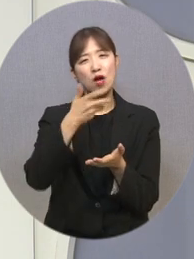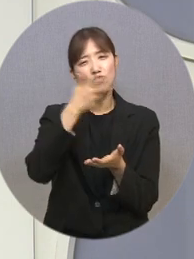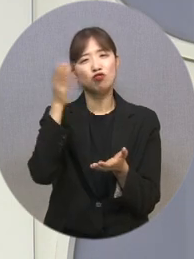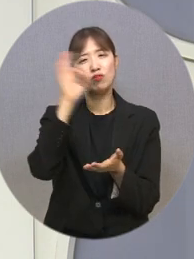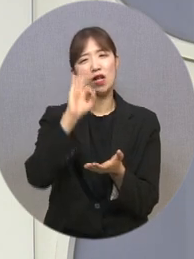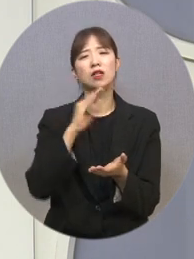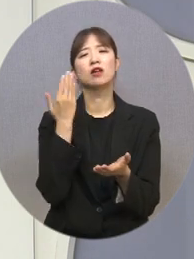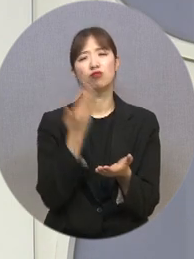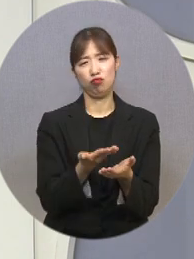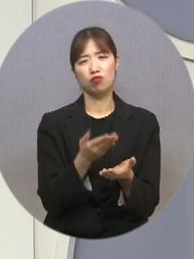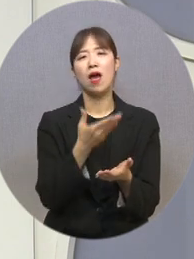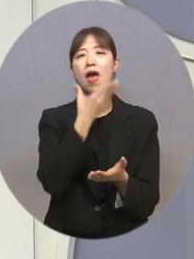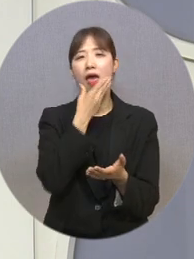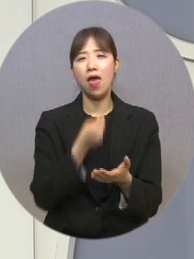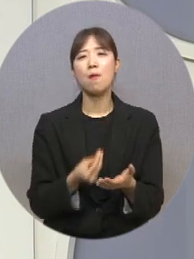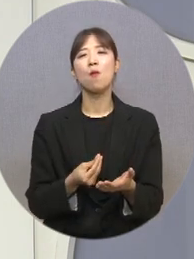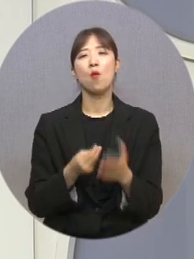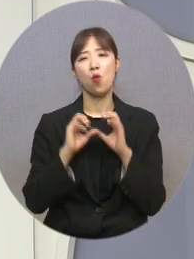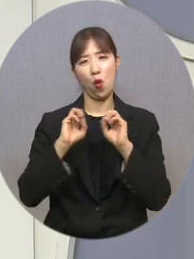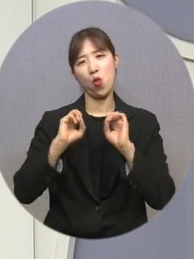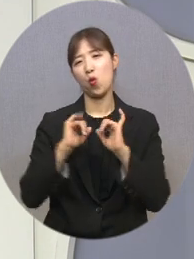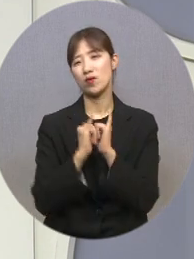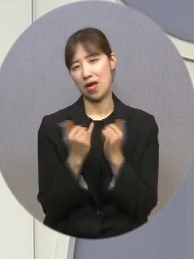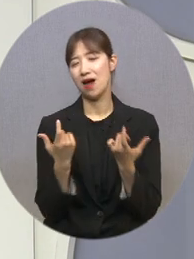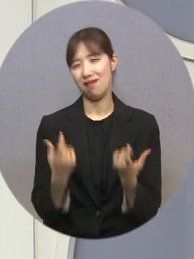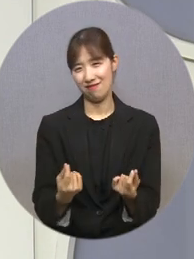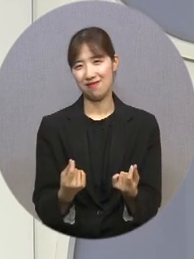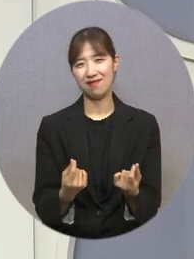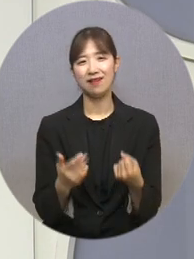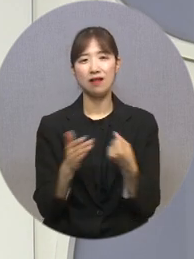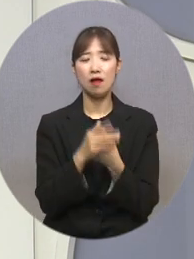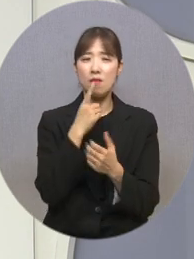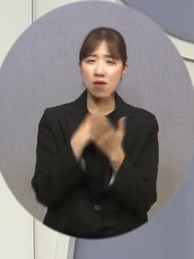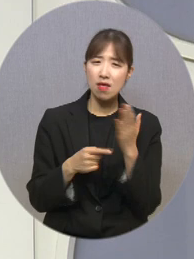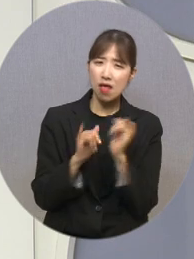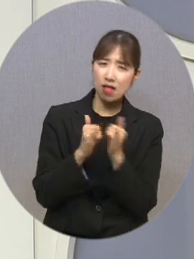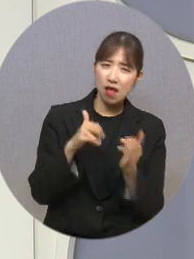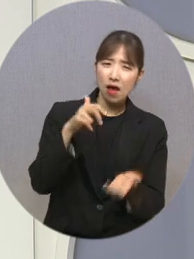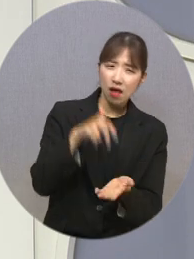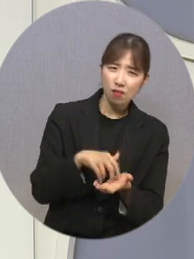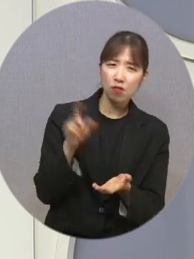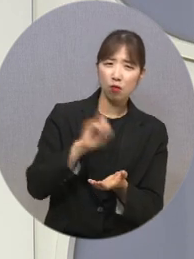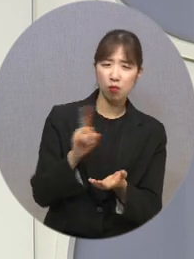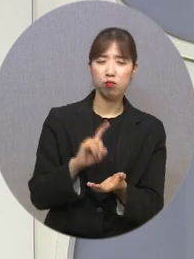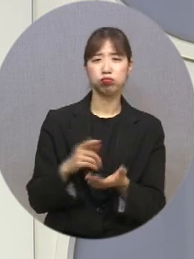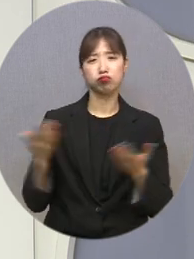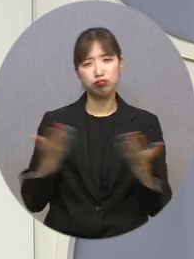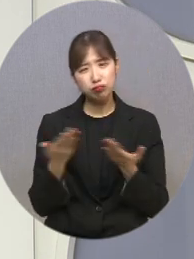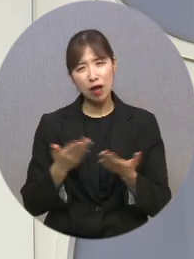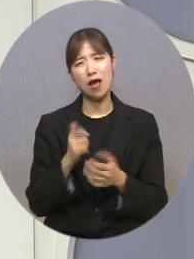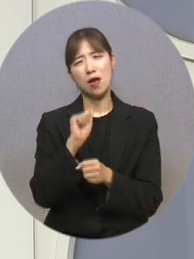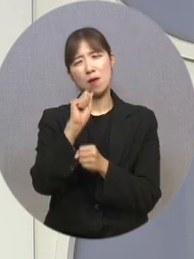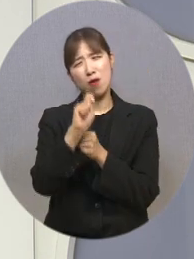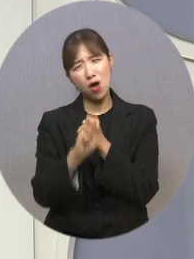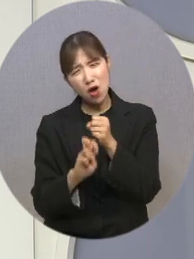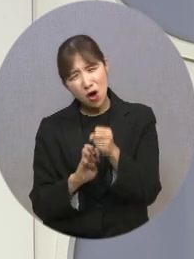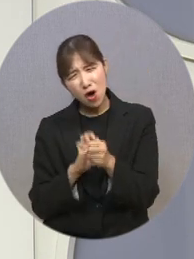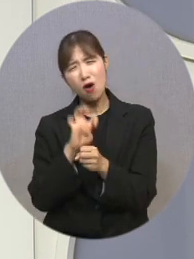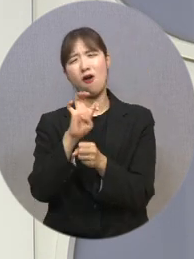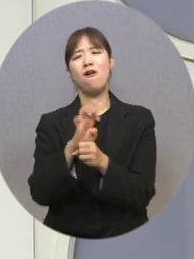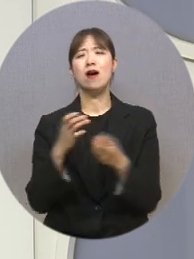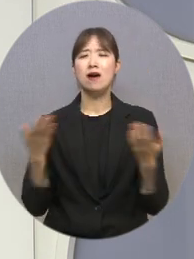검사다. 다시 말해서 행복 전도사다. 왜 그러냐 하면 그래서 피해자 입장에서 보면 어떤 사람이 어떤 직장에서 한 뭐 몇십 년 봉사를